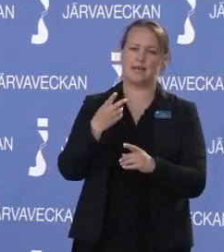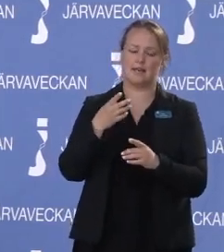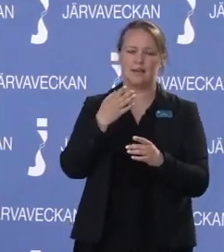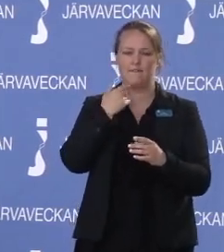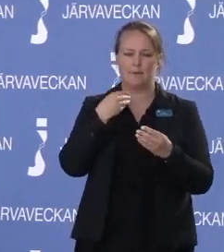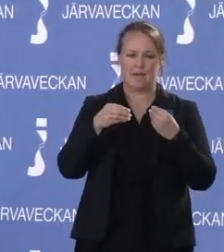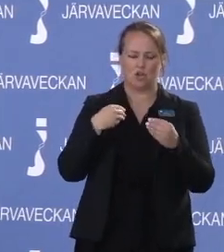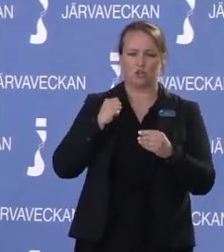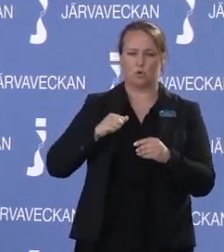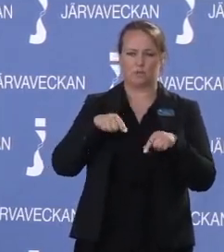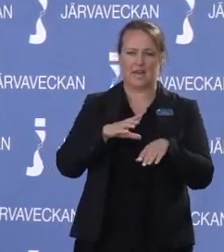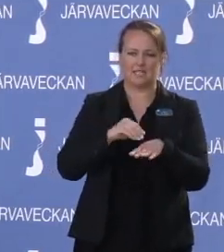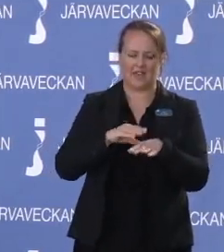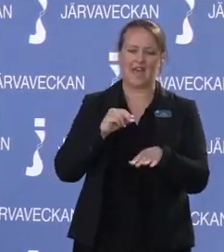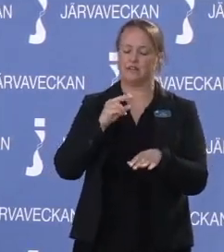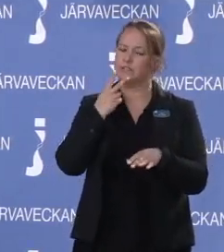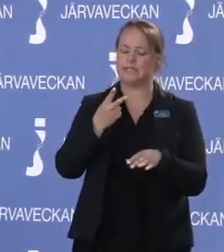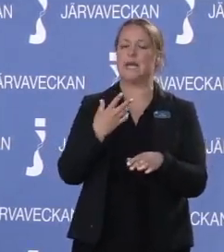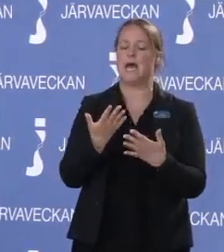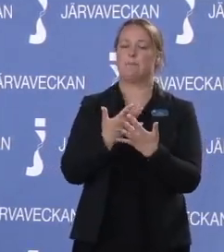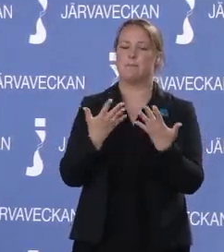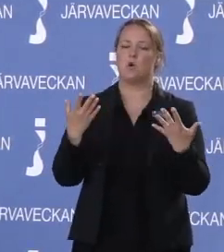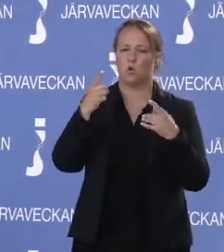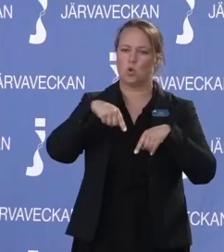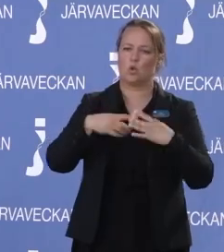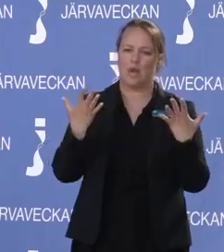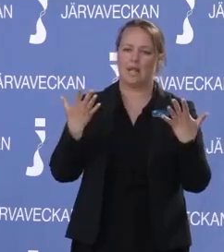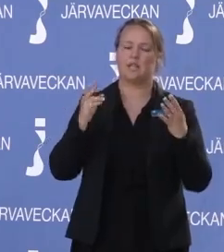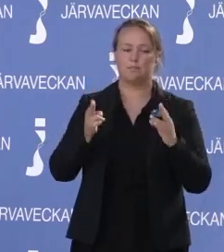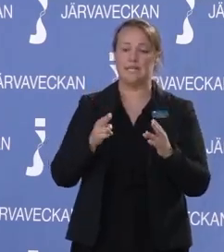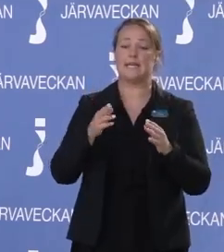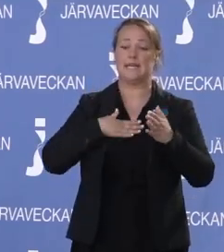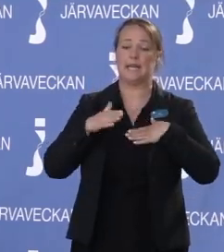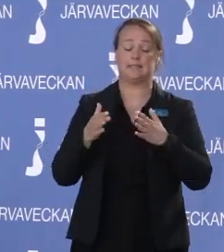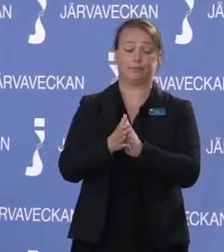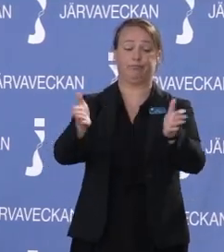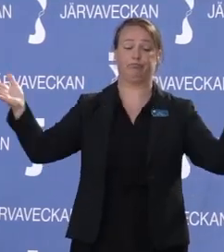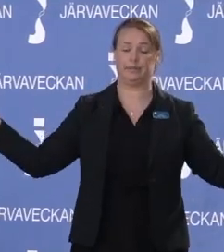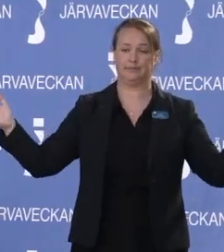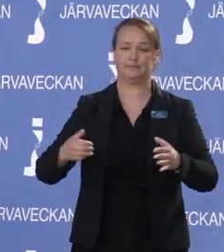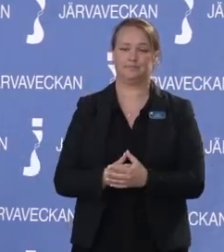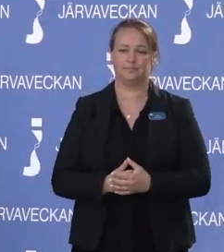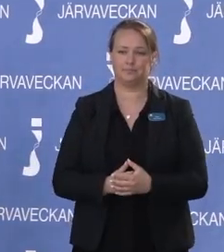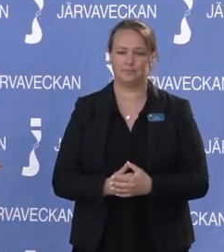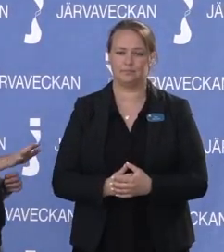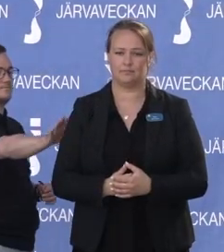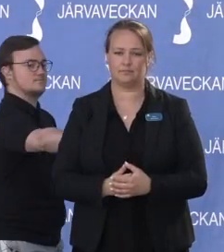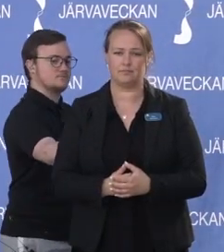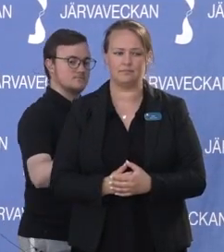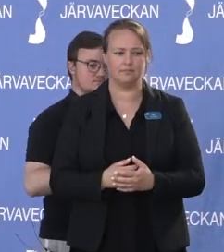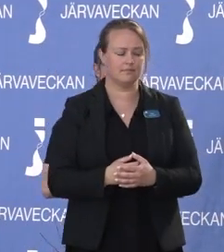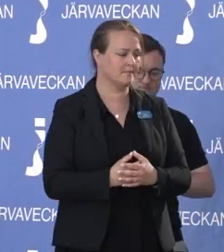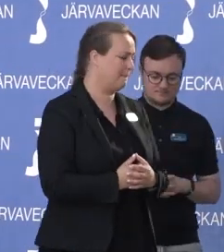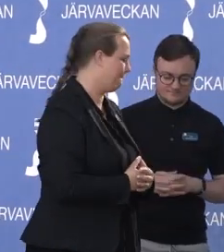mångkulturellt samhälle med också otroligt breda intressen. Mm. Ett av hoten mot demokratin är ju att